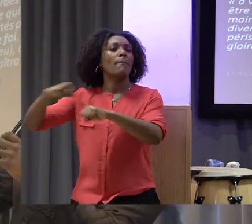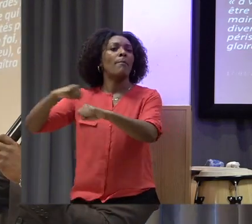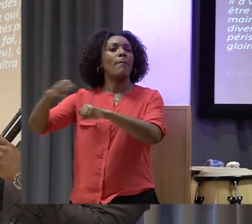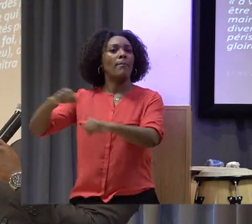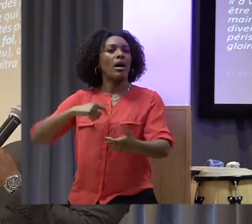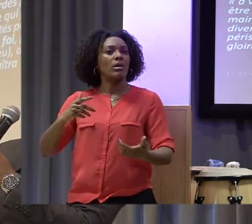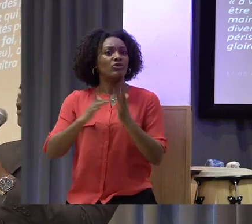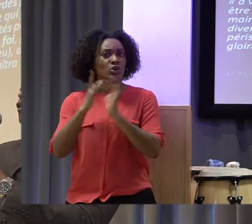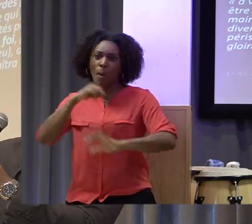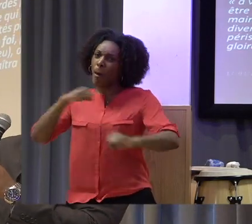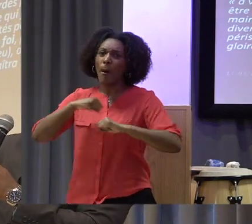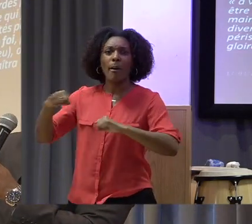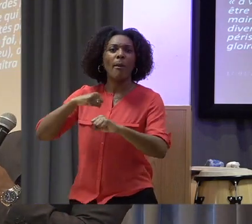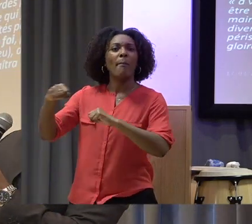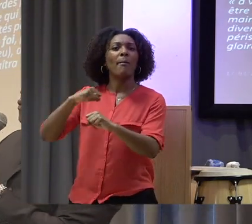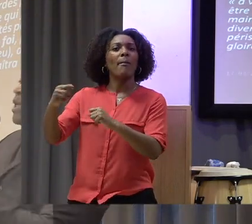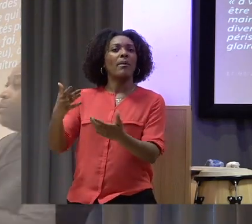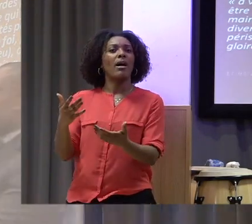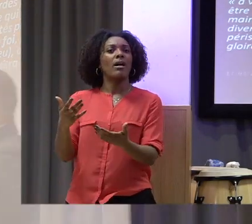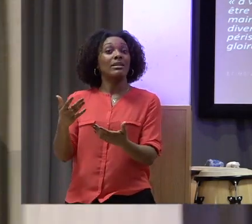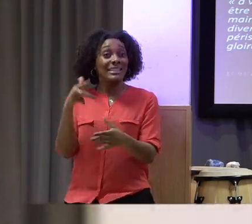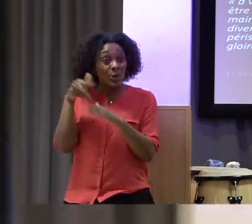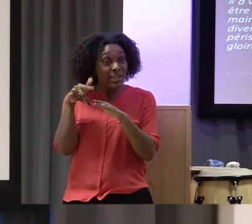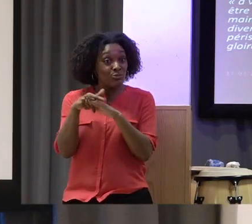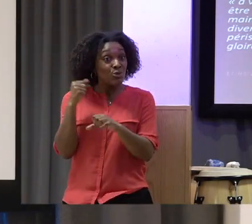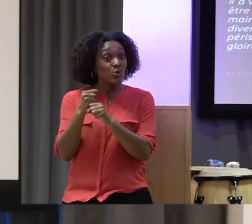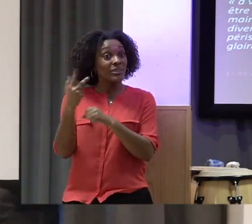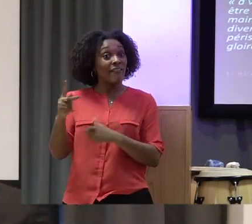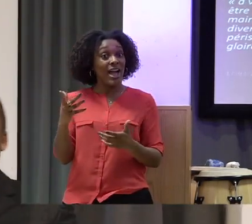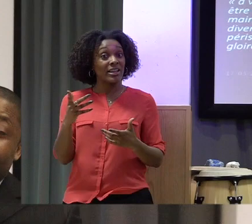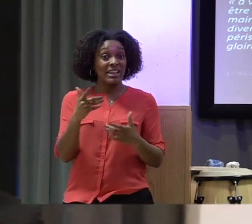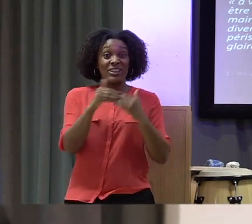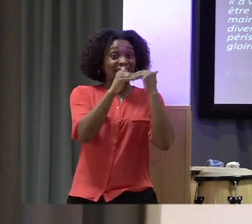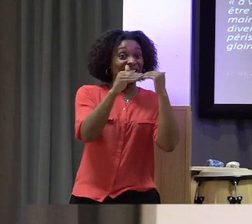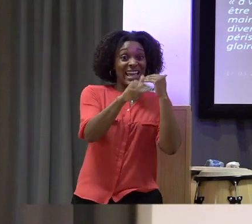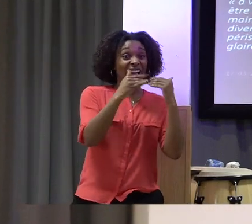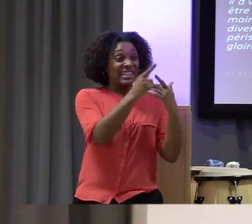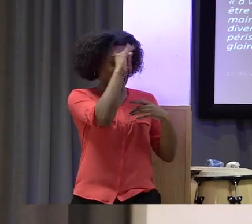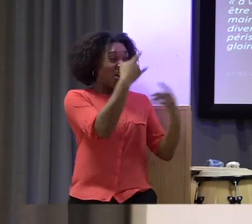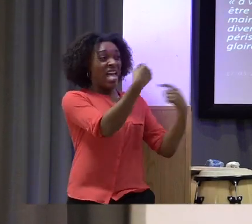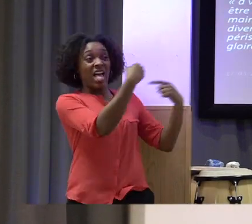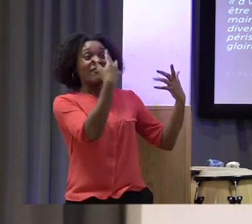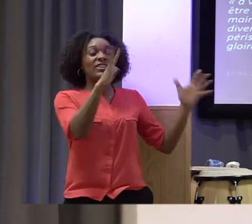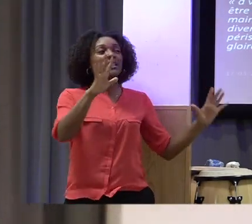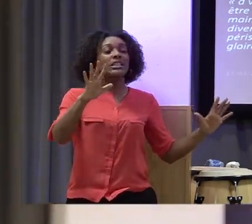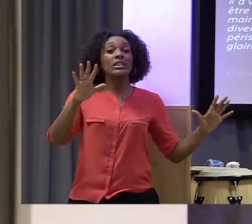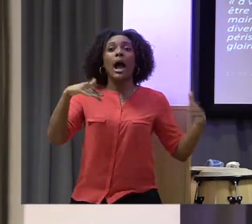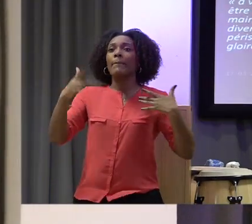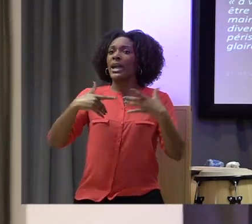dire voilà, je m'engage, et le début de son ministère, il passe par le